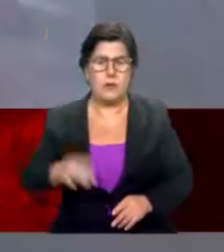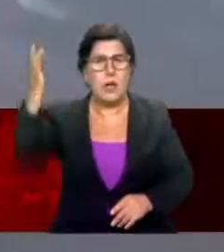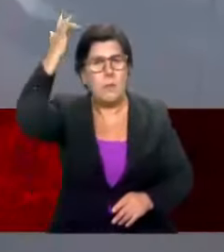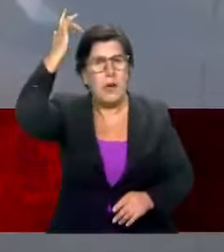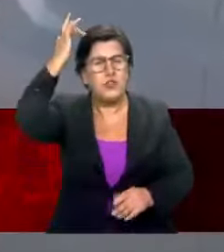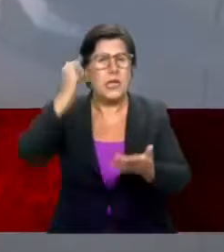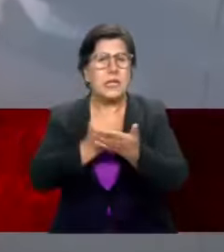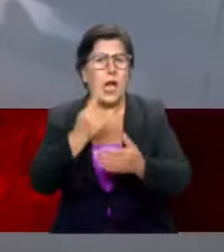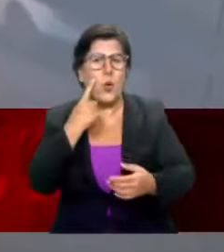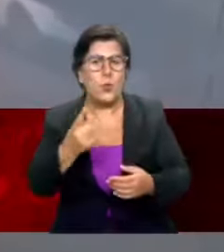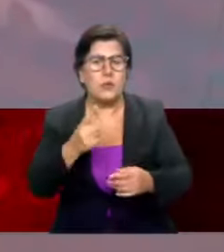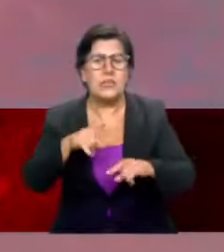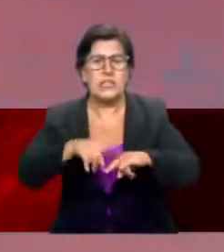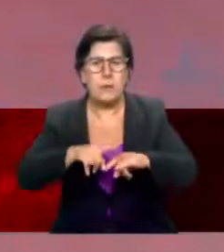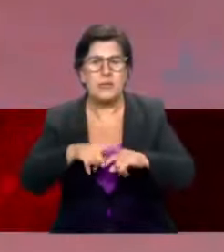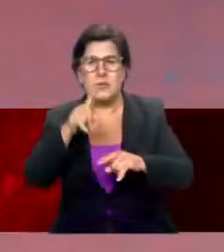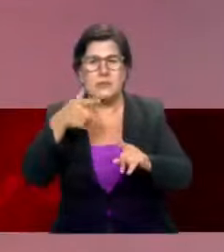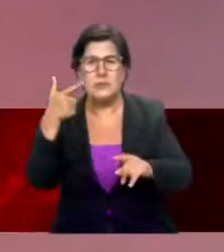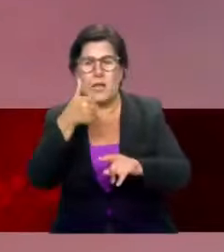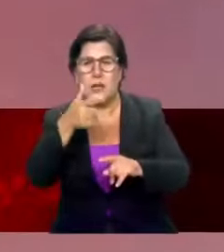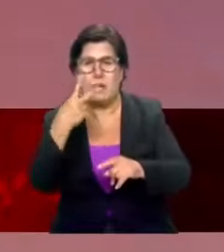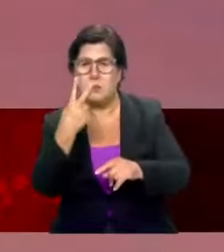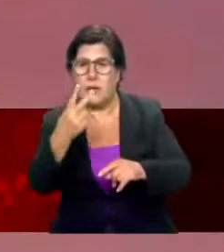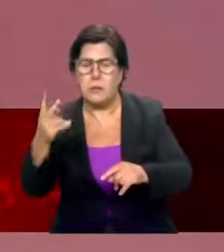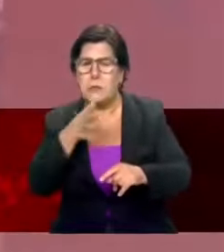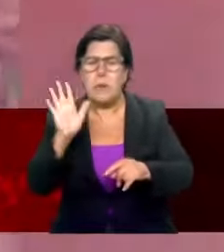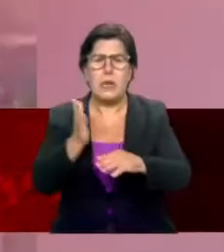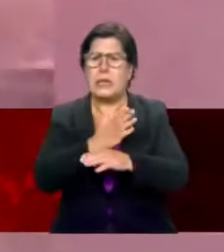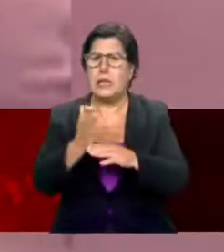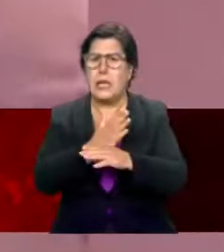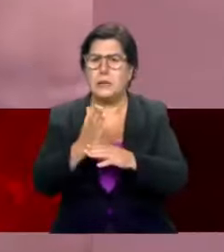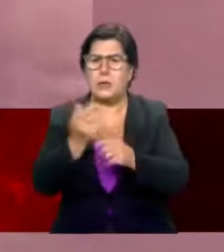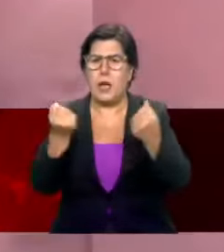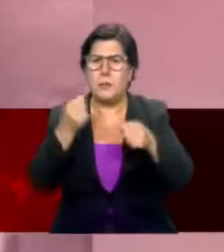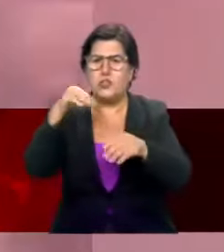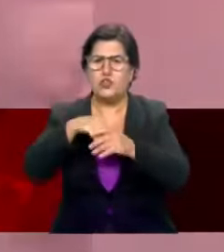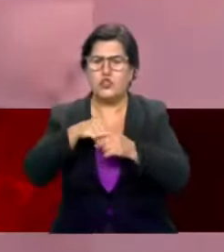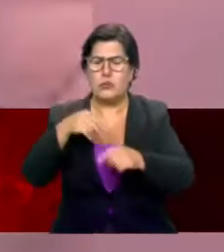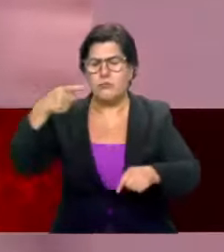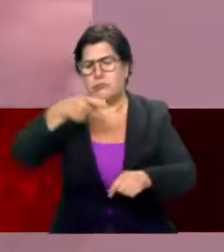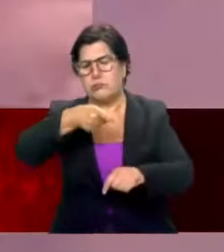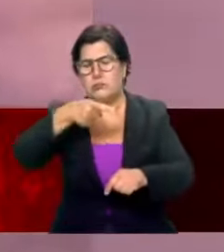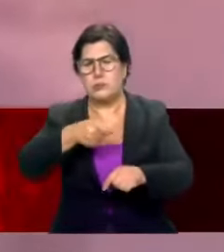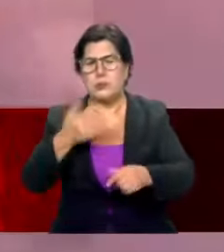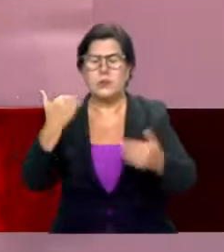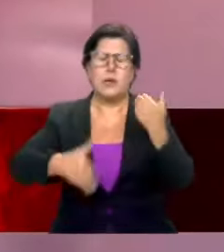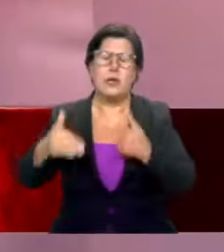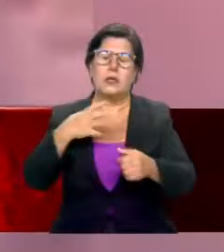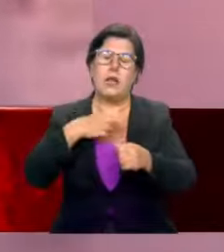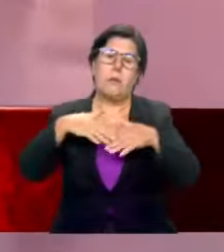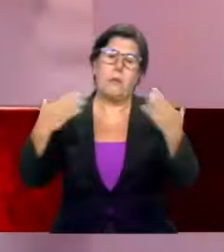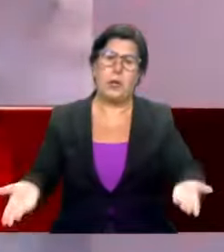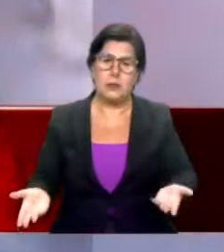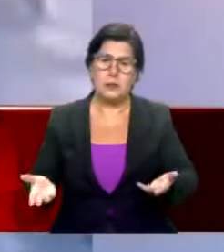Bağcılar'da iddiaya göre Hikmet Aslan saldırganlar tarafından bilinmeyen bir nedenle araç içerisinde silahla vuruldu. Yaralı kendinden